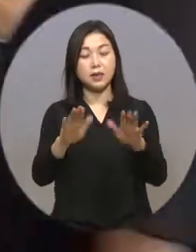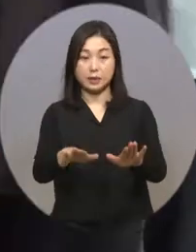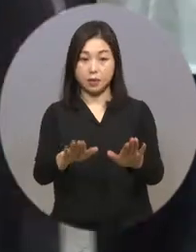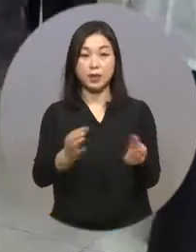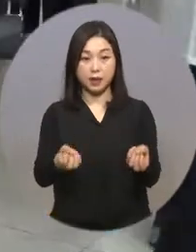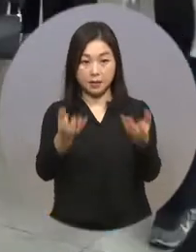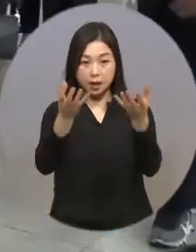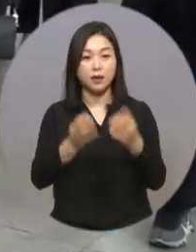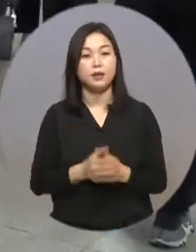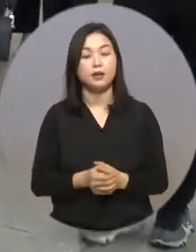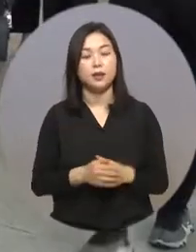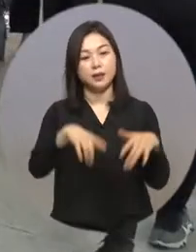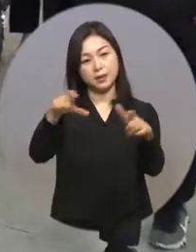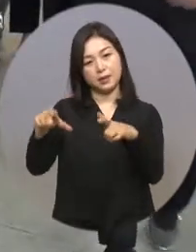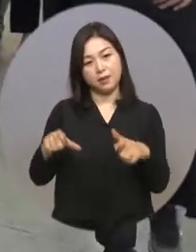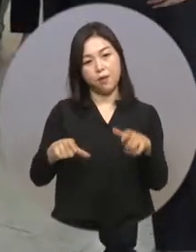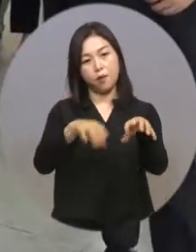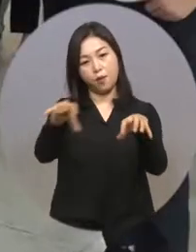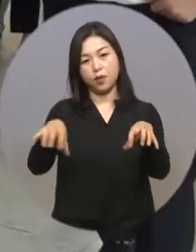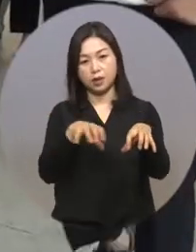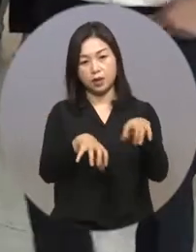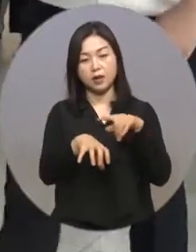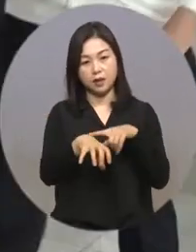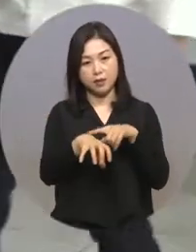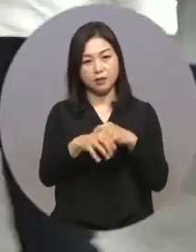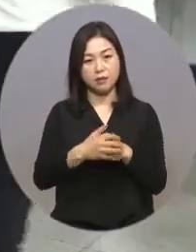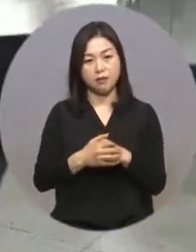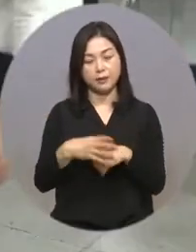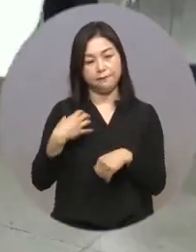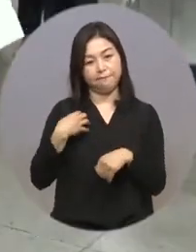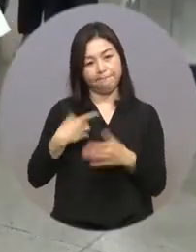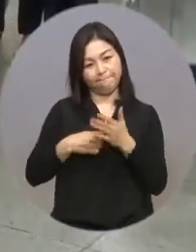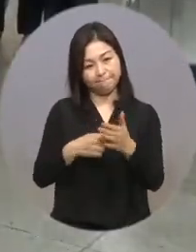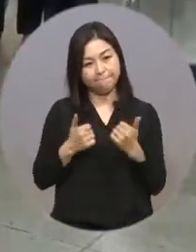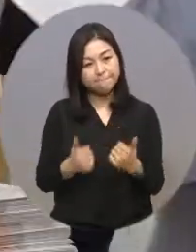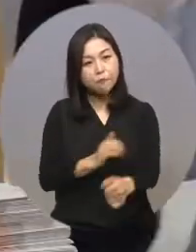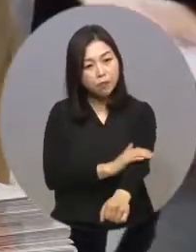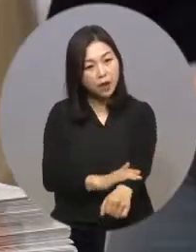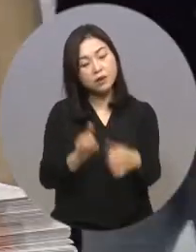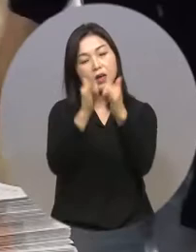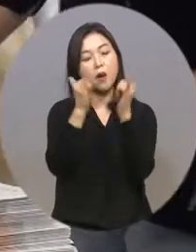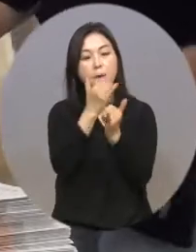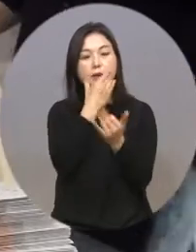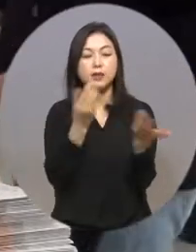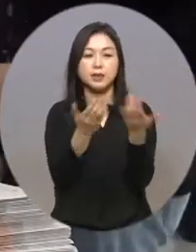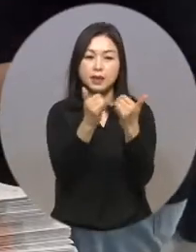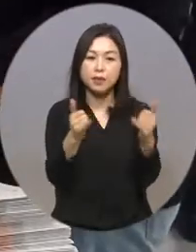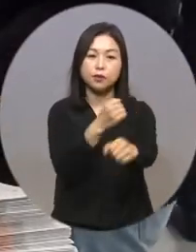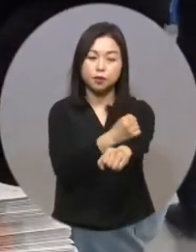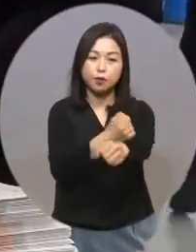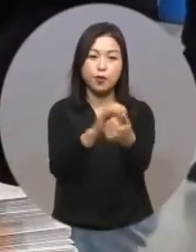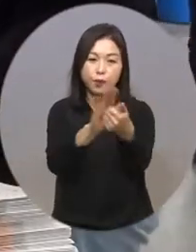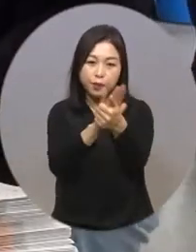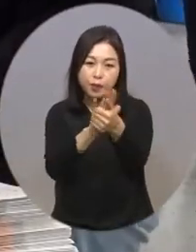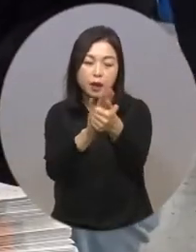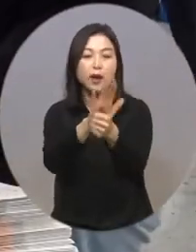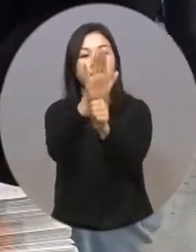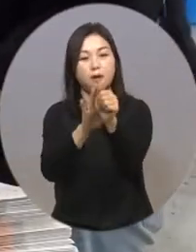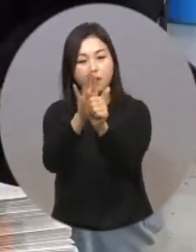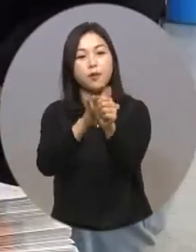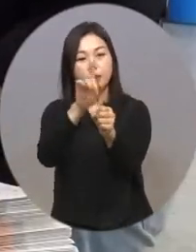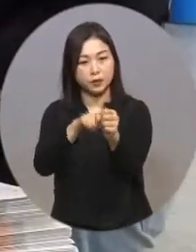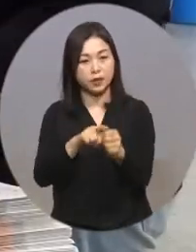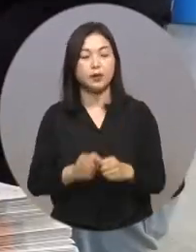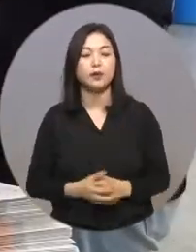행사는 우리 지역 곳곳에서 묵묵히 소임을 다하고 있는 사회복지 종사자들의 노고를 위로하고 격려하기